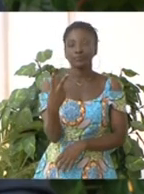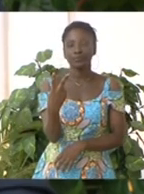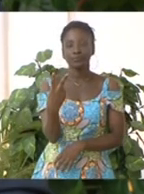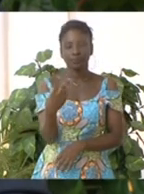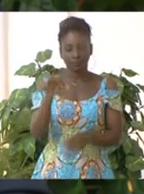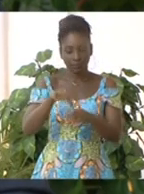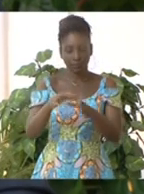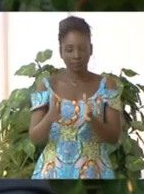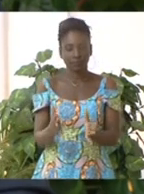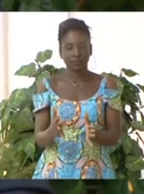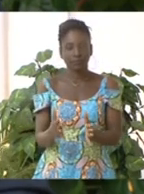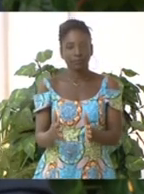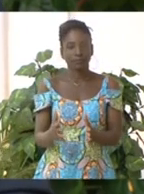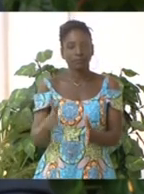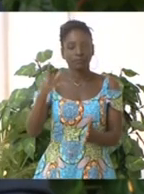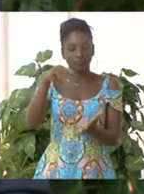Votants,